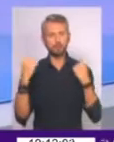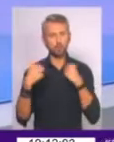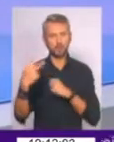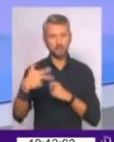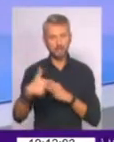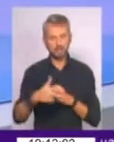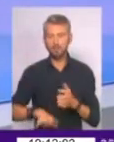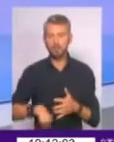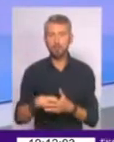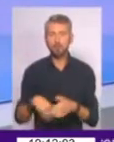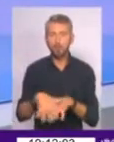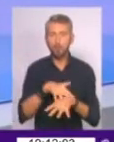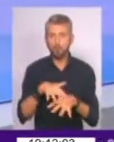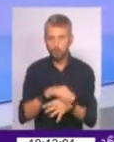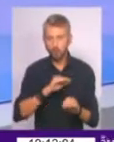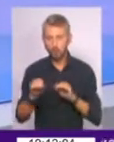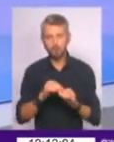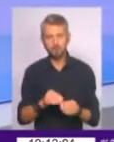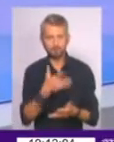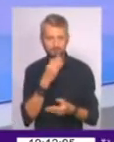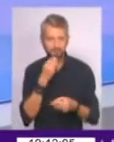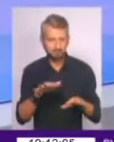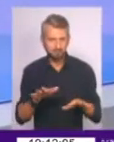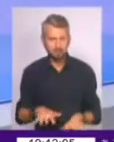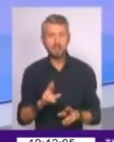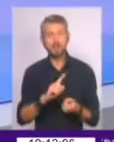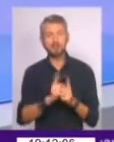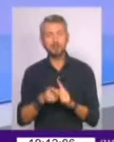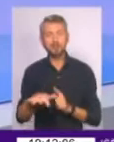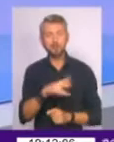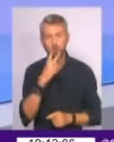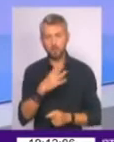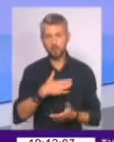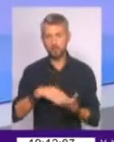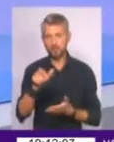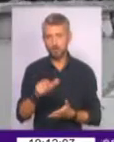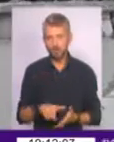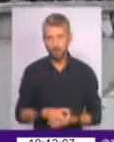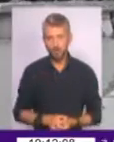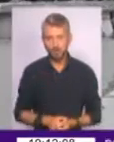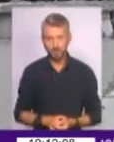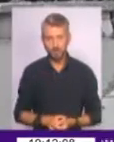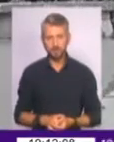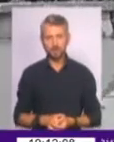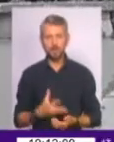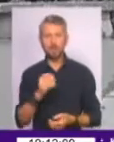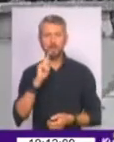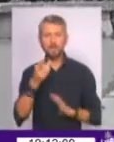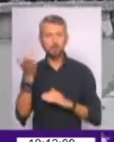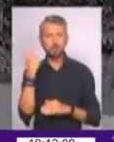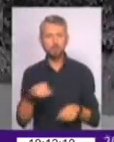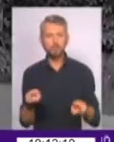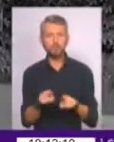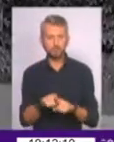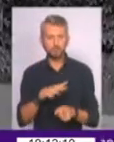коштом громади облаштували публічний простір. Як змінилась територія, бачила Ольга Киселевич. Ще рік тому саме такий